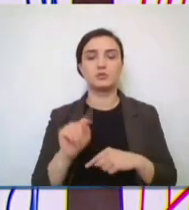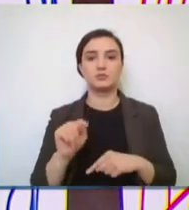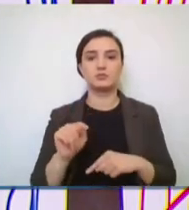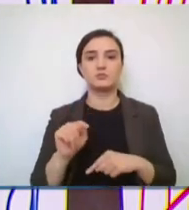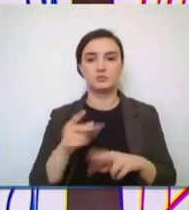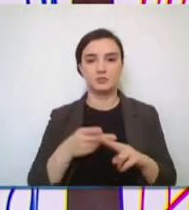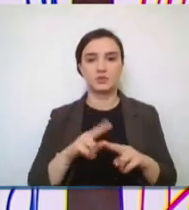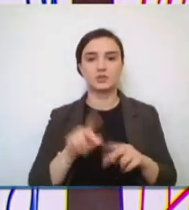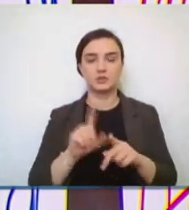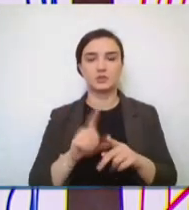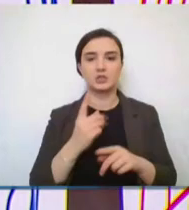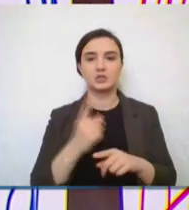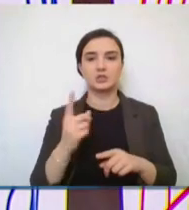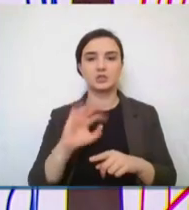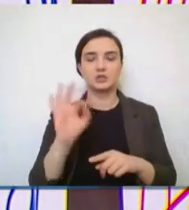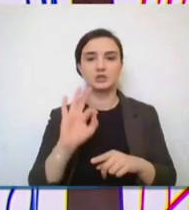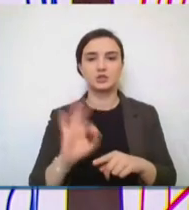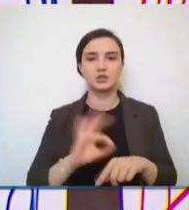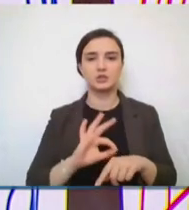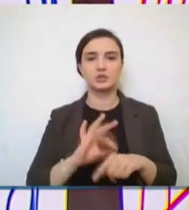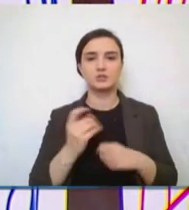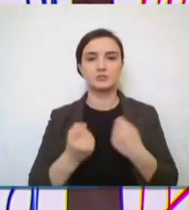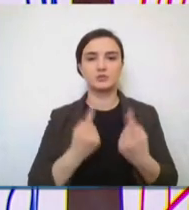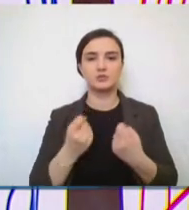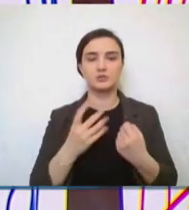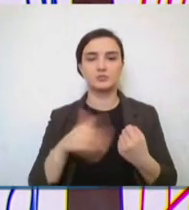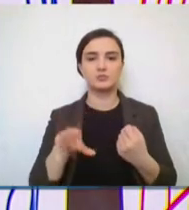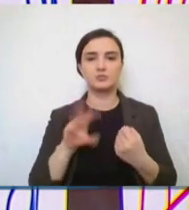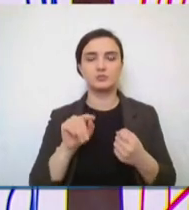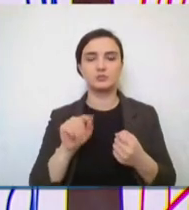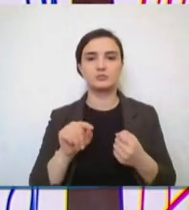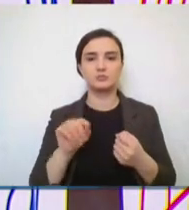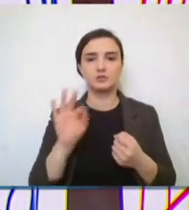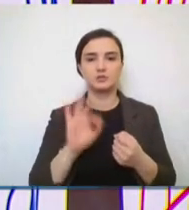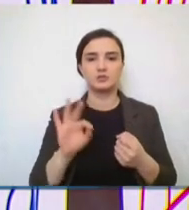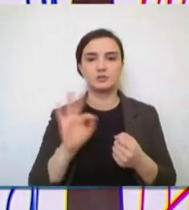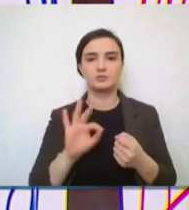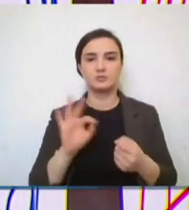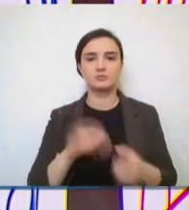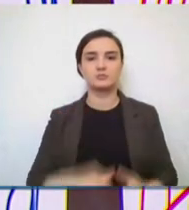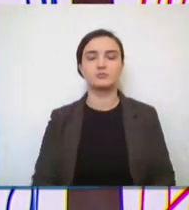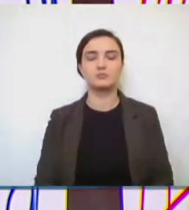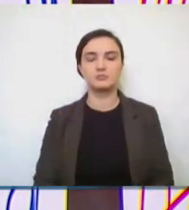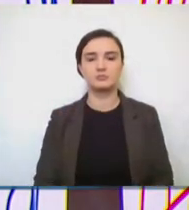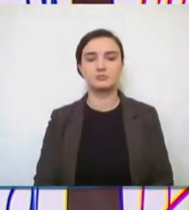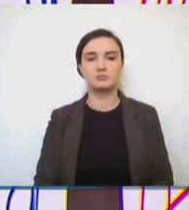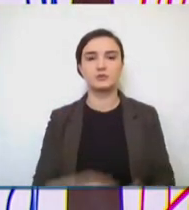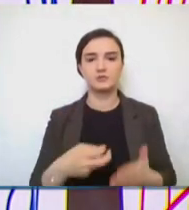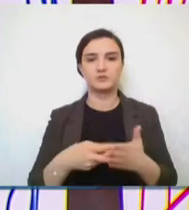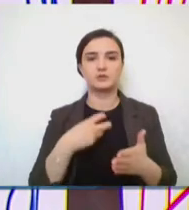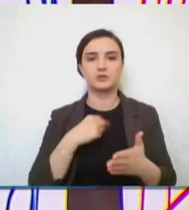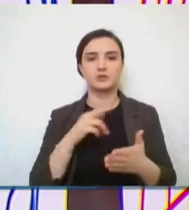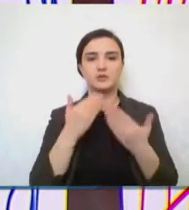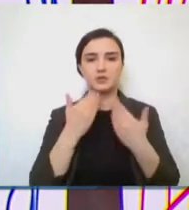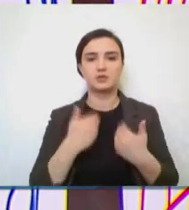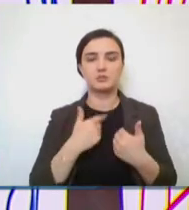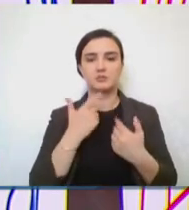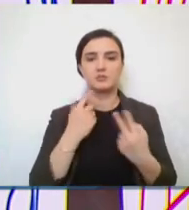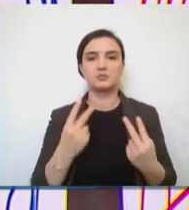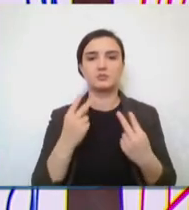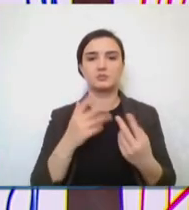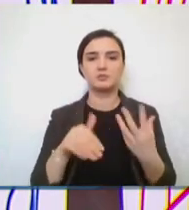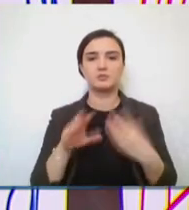ყველაზე ხშირი სიმპტომი, რომლის თაობაზეც გვწერენ, გვეკითხებიან მაყურებლები თავად